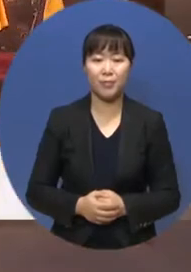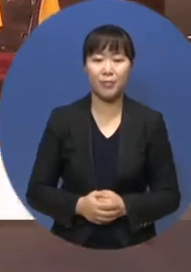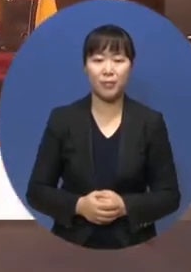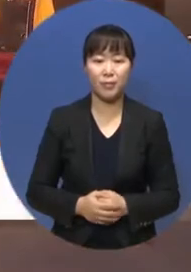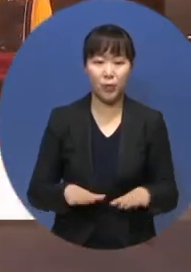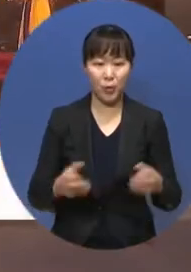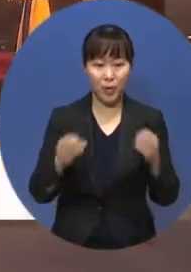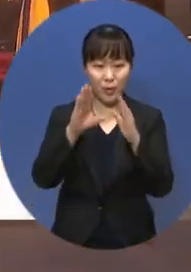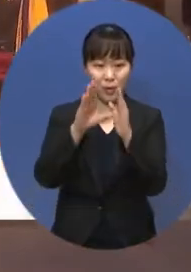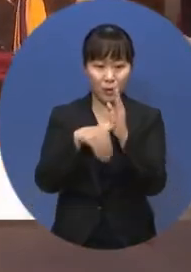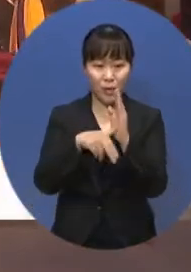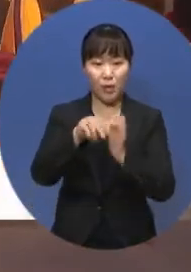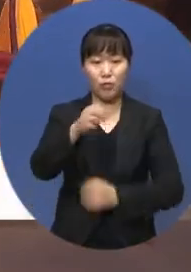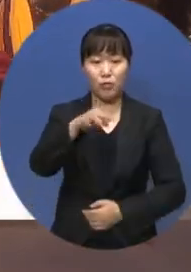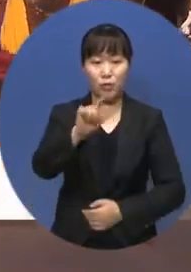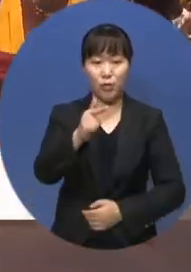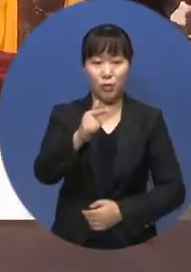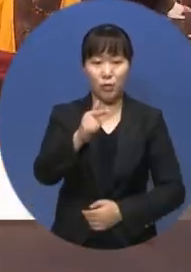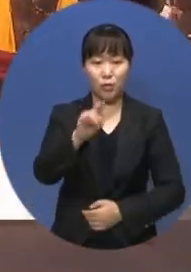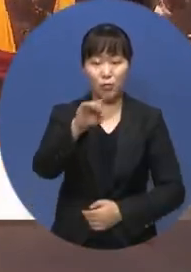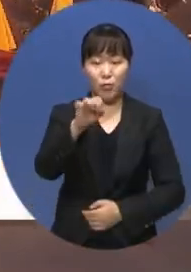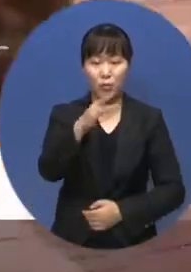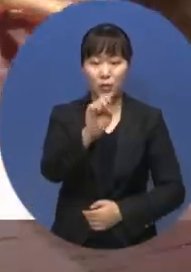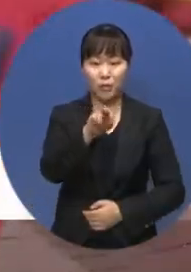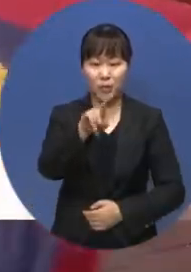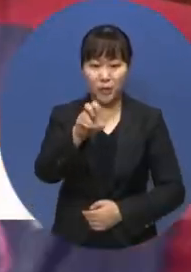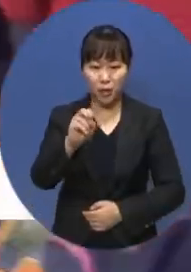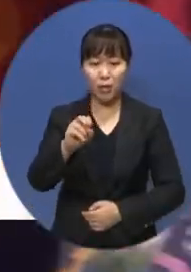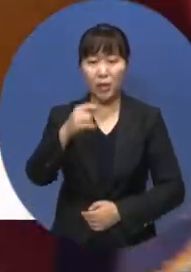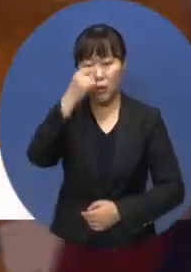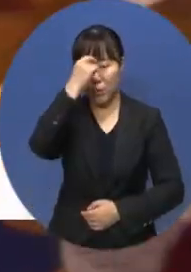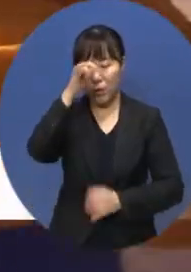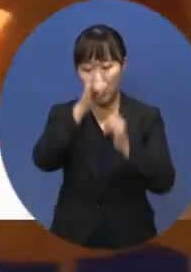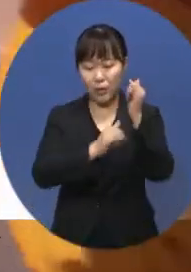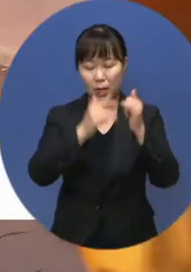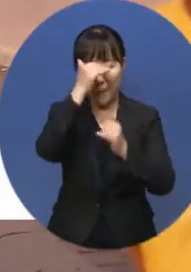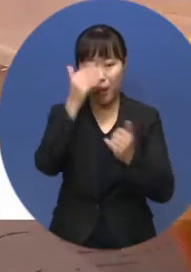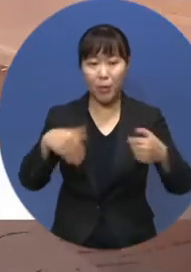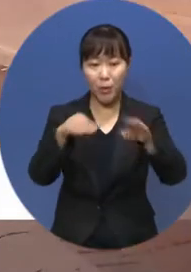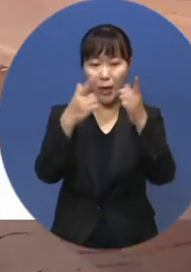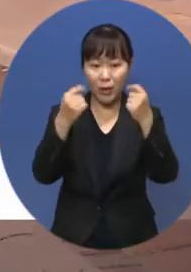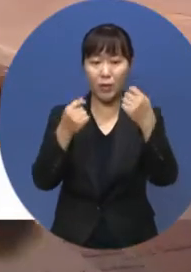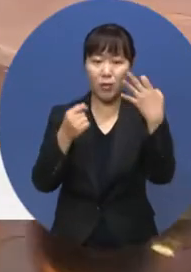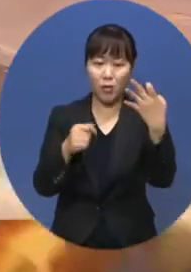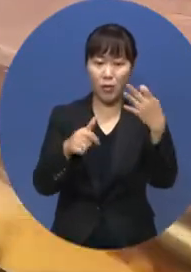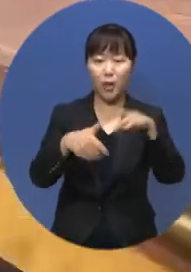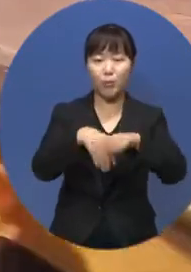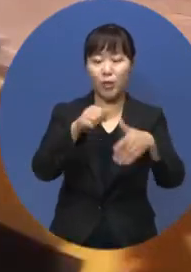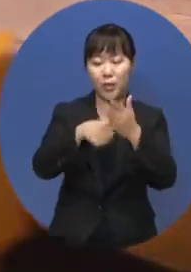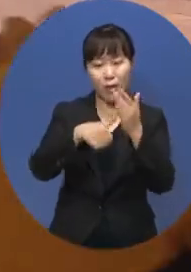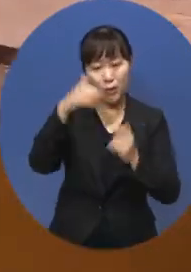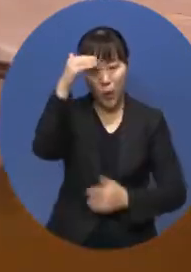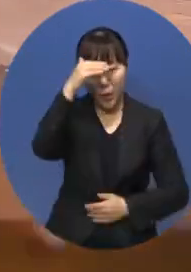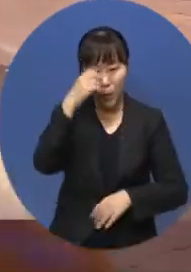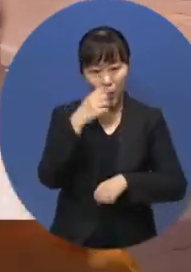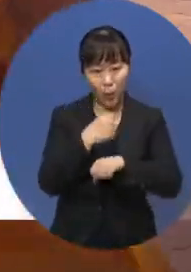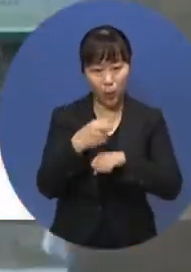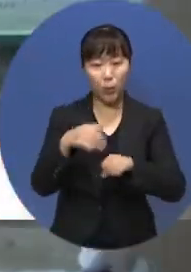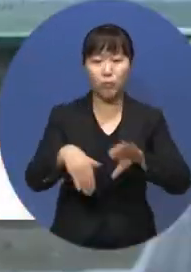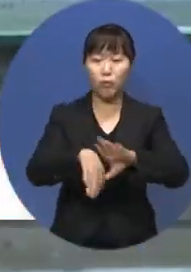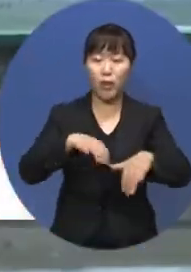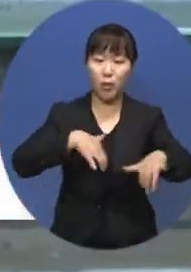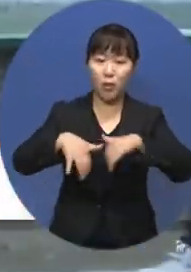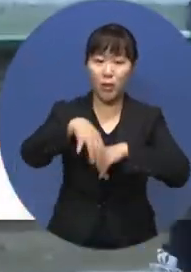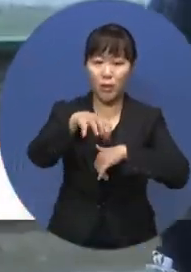이번 행사는 순천 부읍성과 기독교 역사 박물관 등 14개의 문화재를 관람하고 문화의